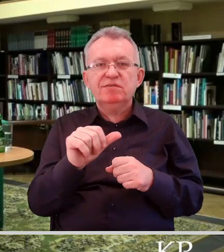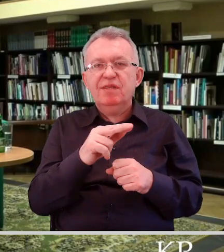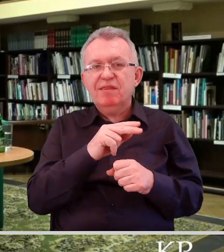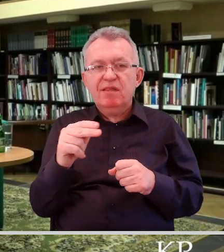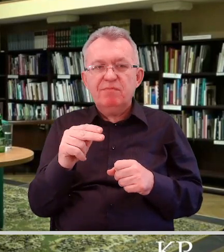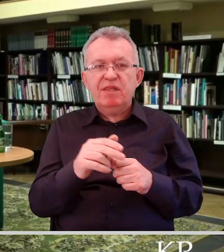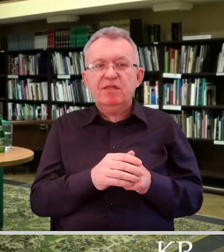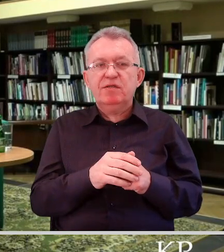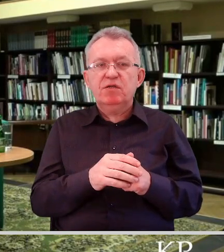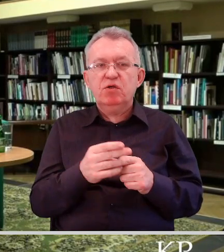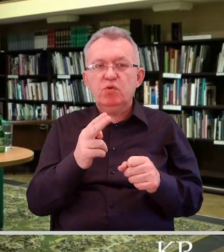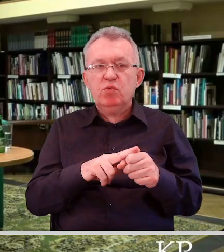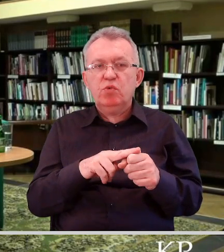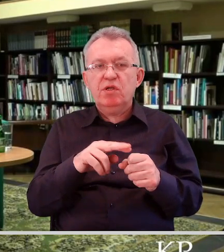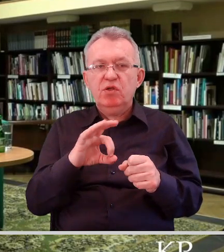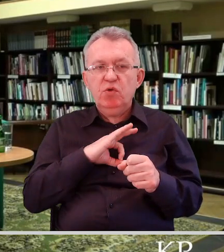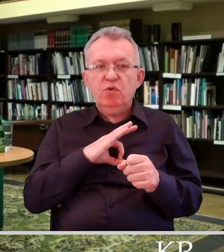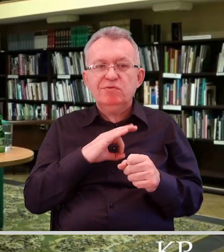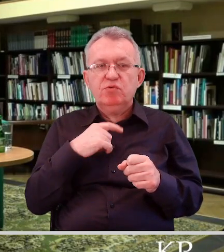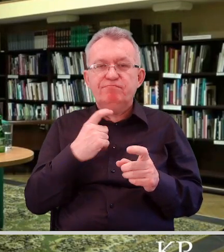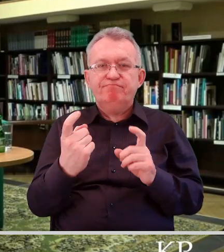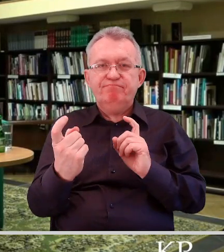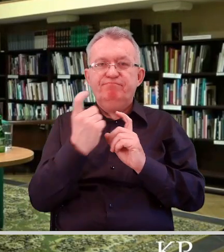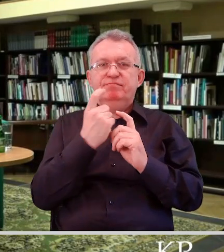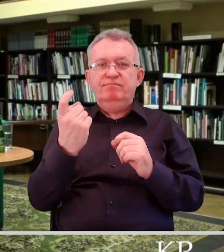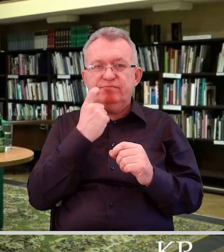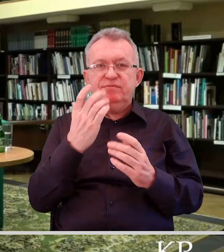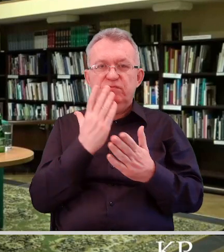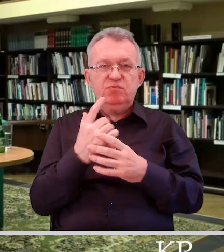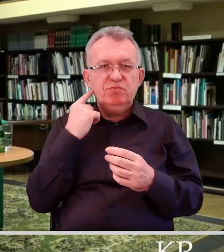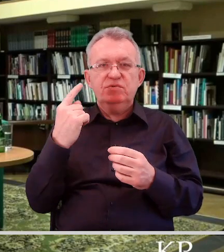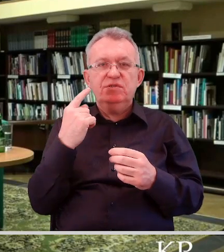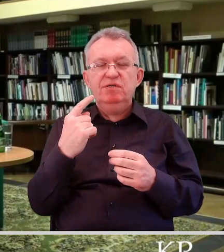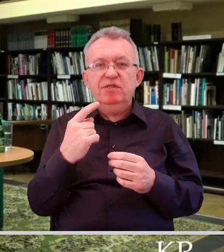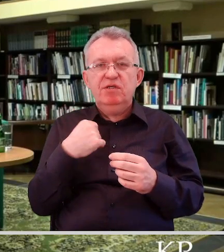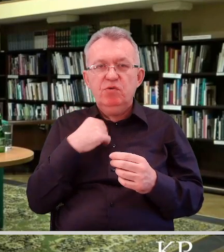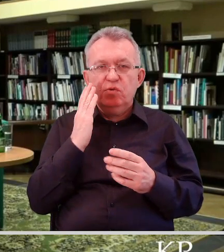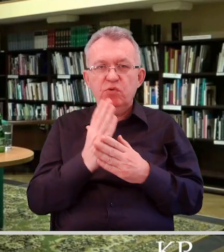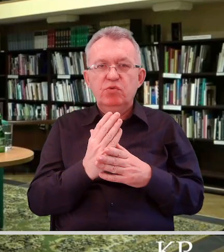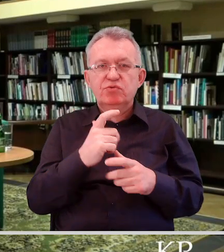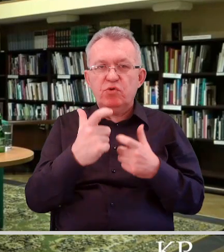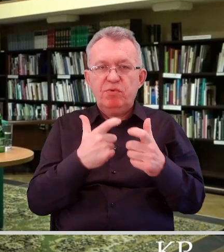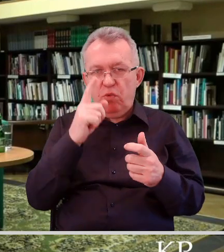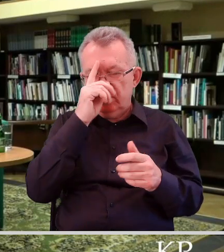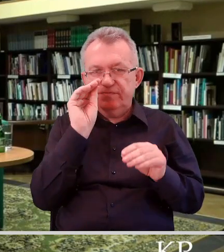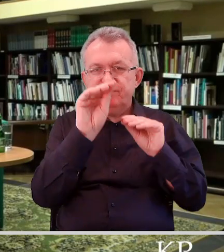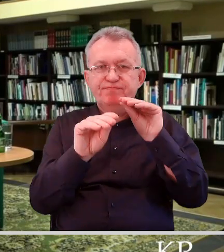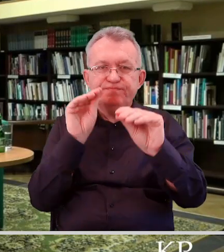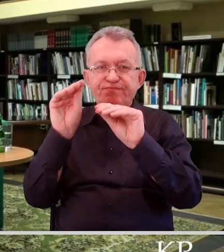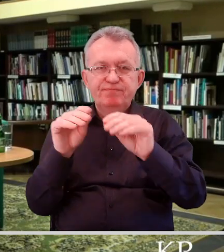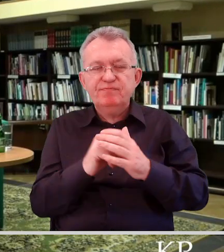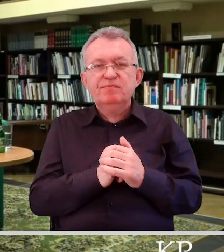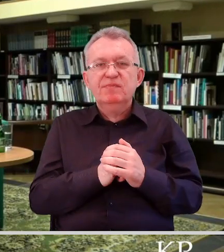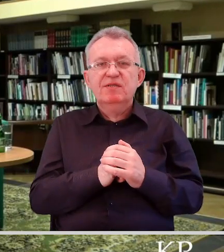tematy, które do mnie się już zaczęły dobijać i ja je sobie tak jakby upostaciowałam poprzez różne